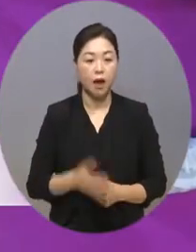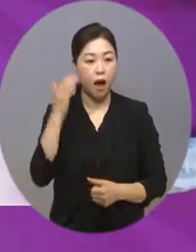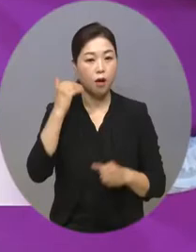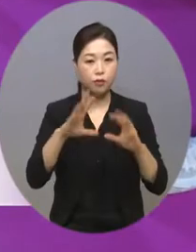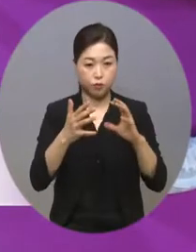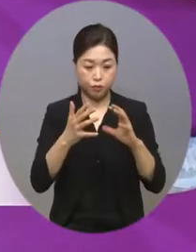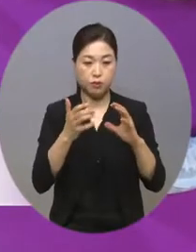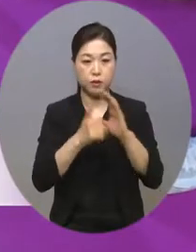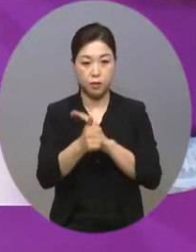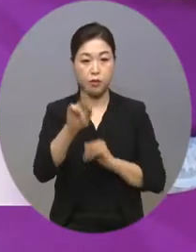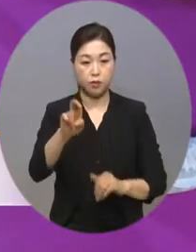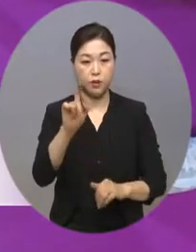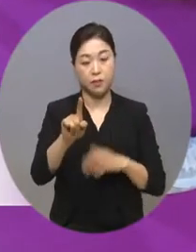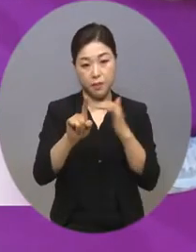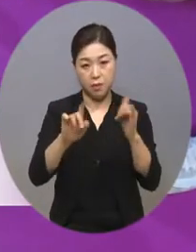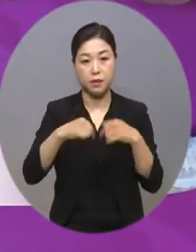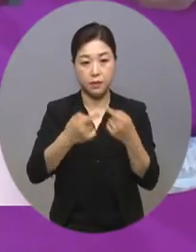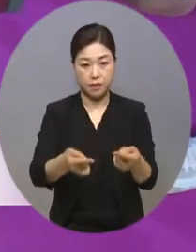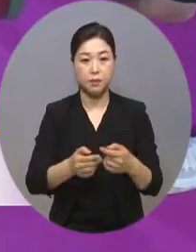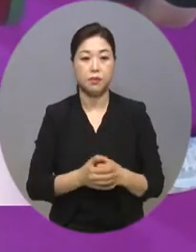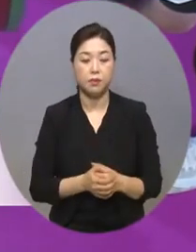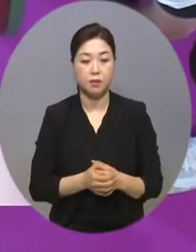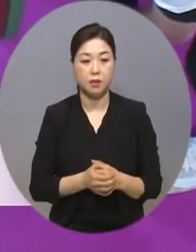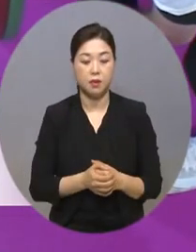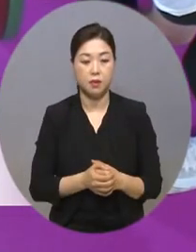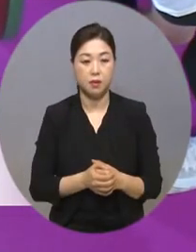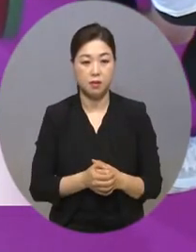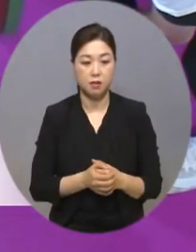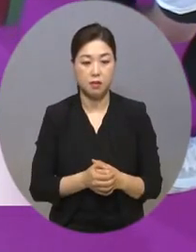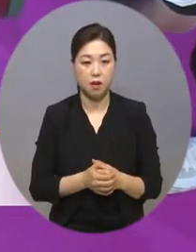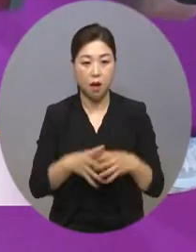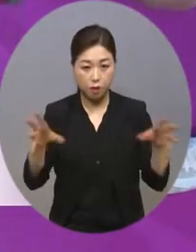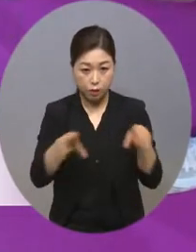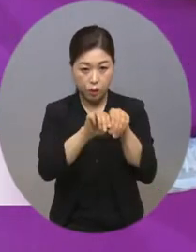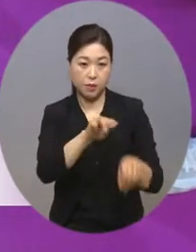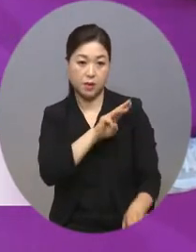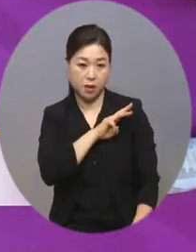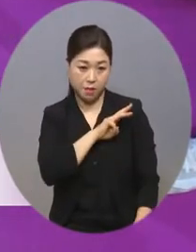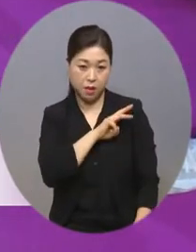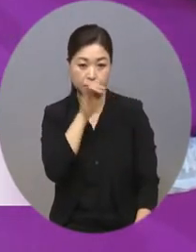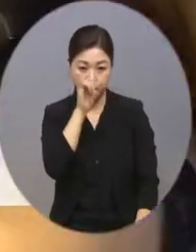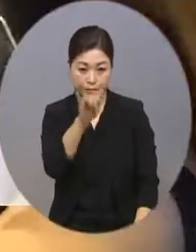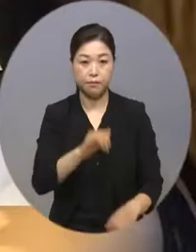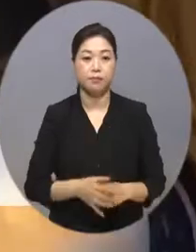우리나라는 21명의 선수단이 참가해 종합 3위라는 값진 성과를 거뒀습니다.